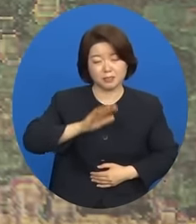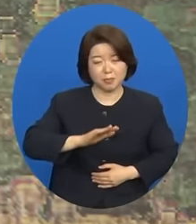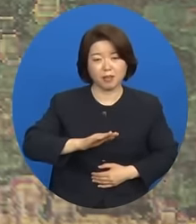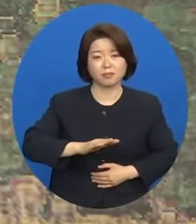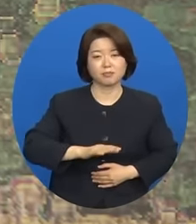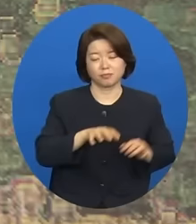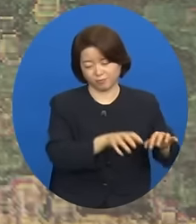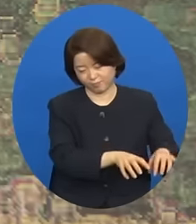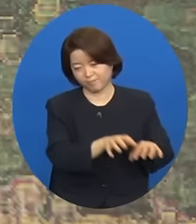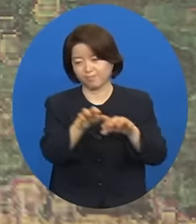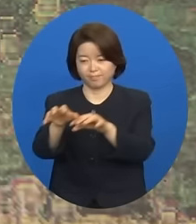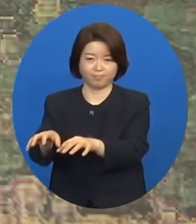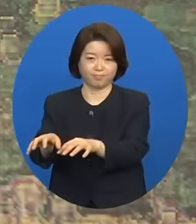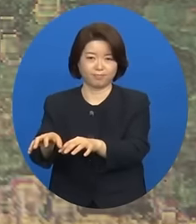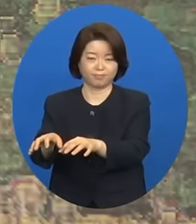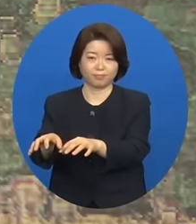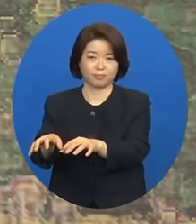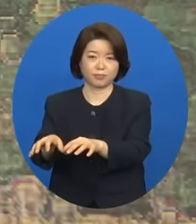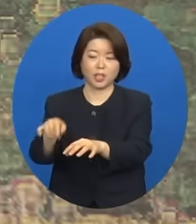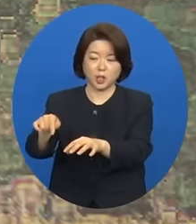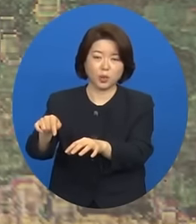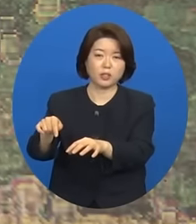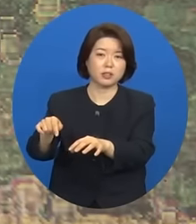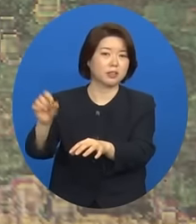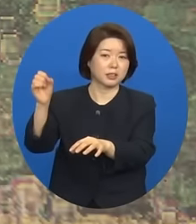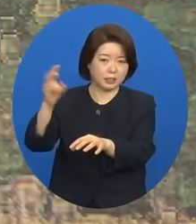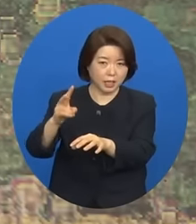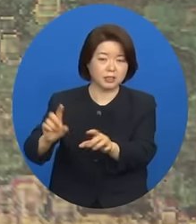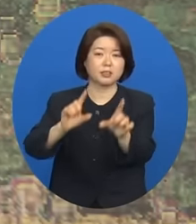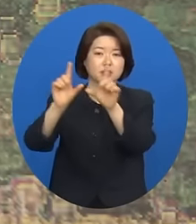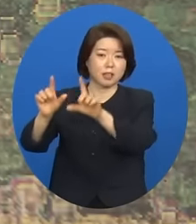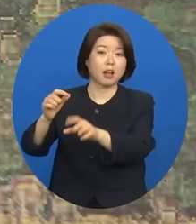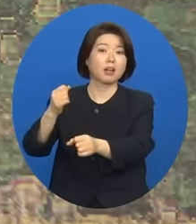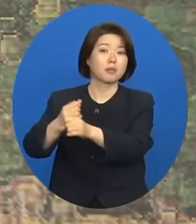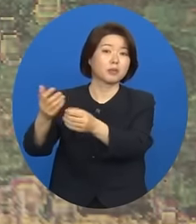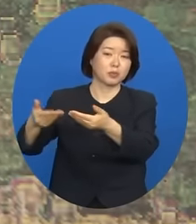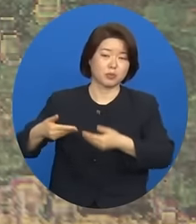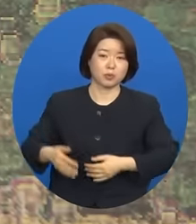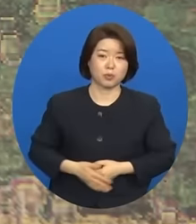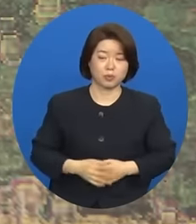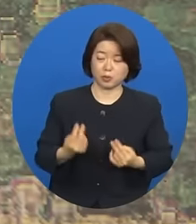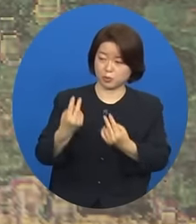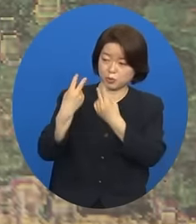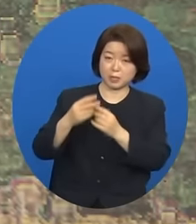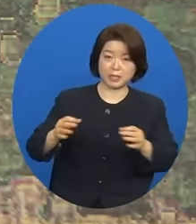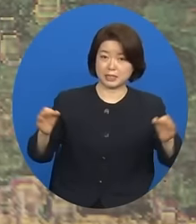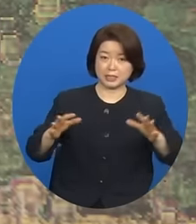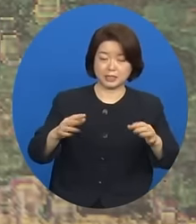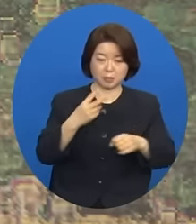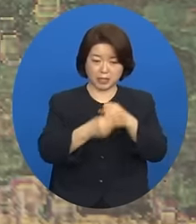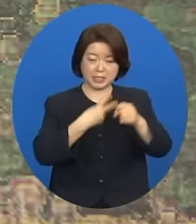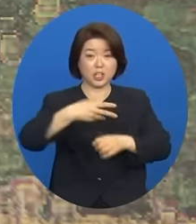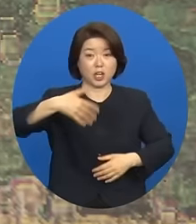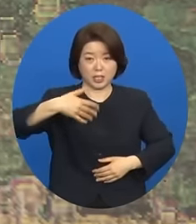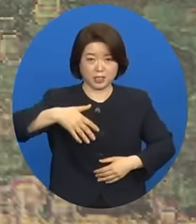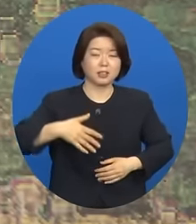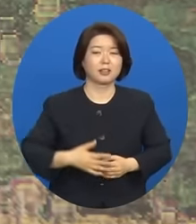하셔서 정착을 하게 하셨어요. 돌아보니까 짧은 지난 2년이 아직 안